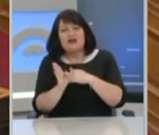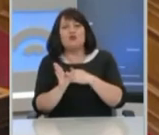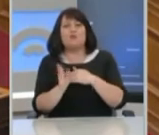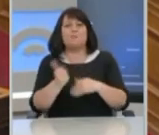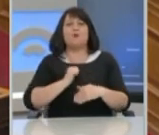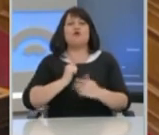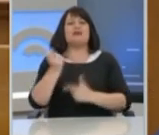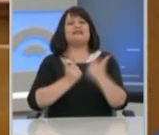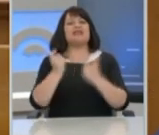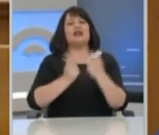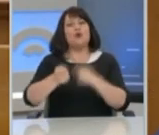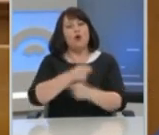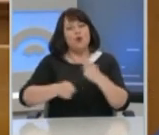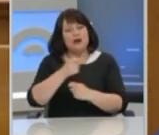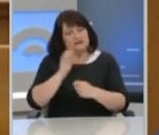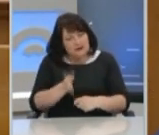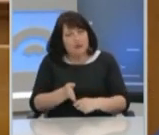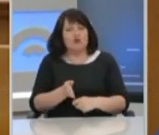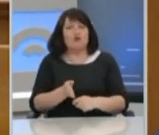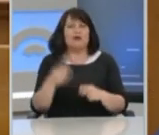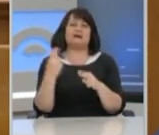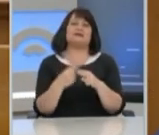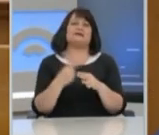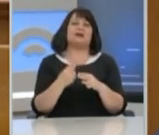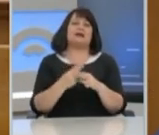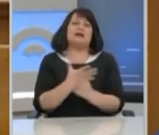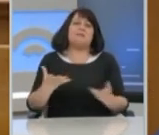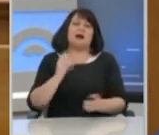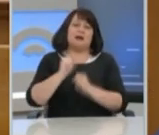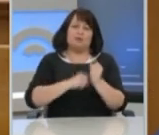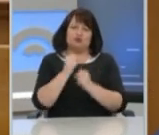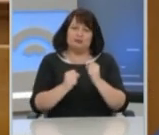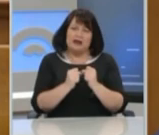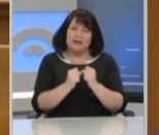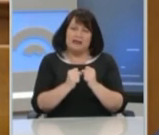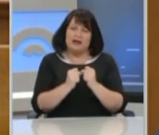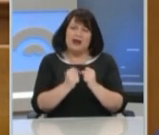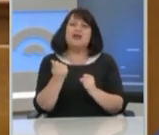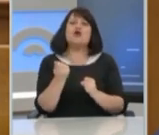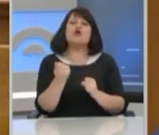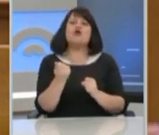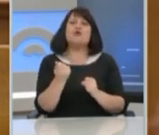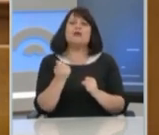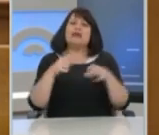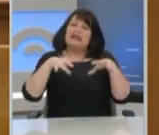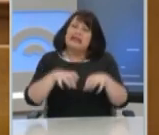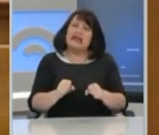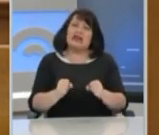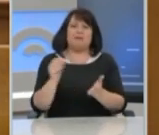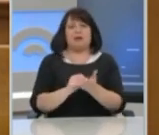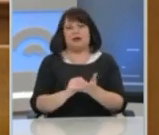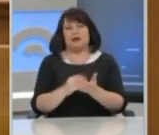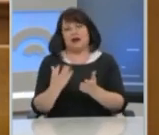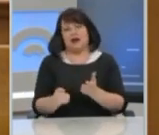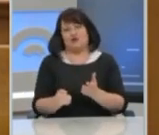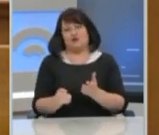αγορές αποτελούν σημαντικούς σταθμούς στη μεγάλη προσπάθεια για την ανάκτηση της οικονομικής μας κυριαρχίας και